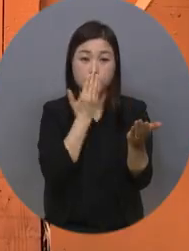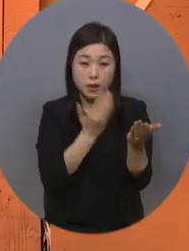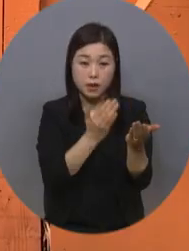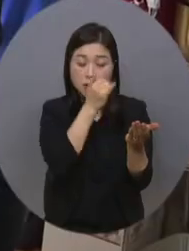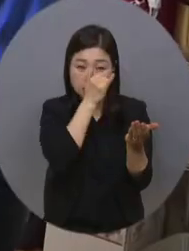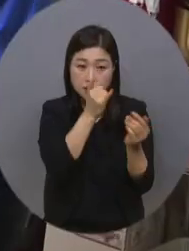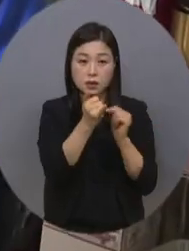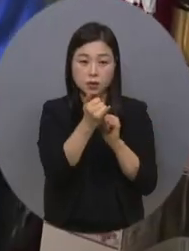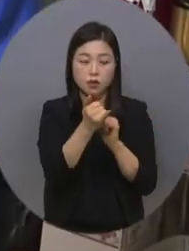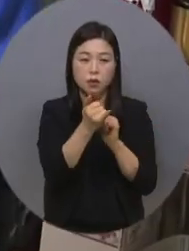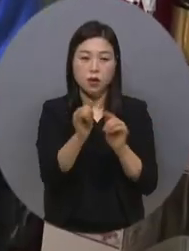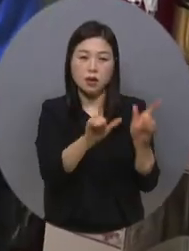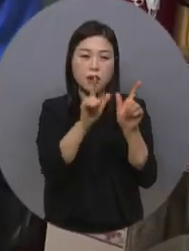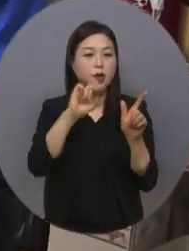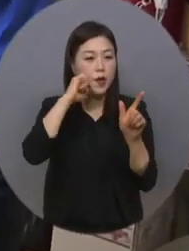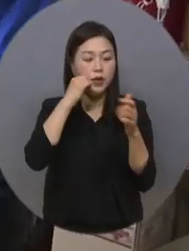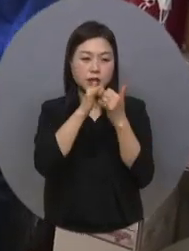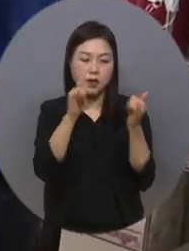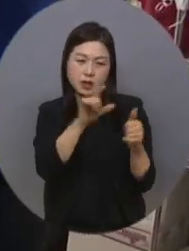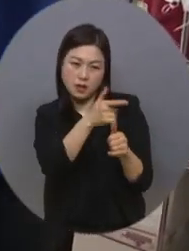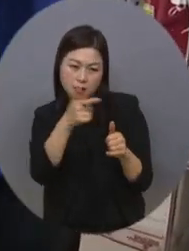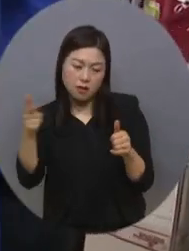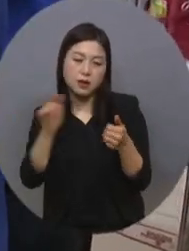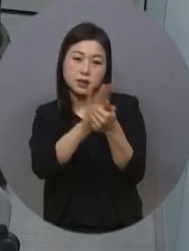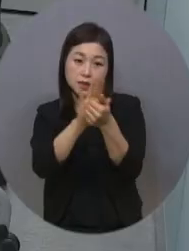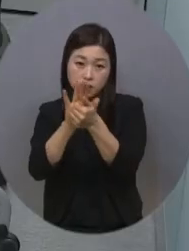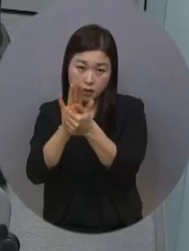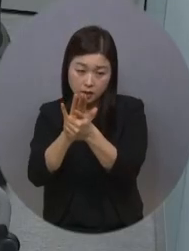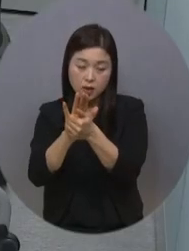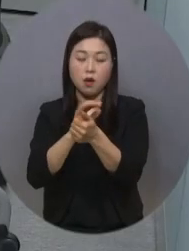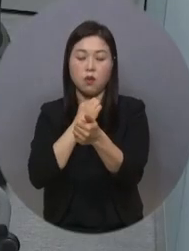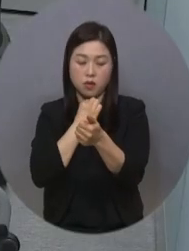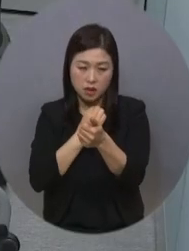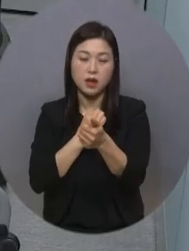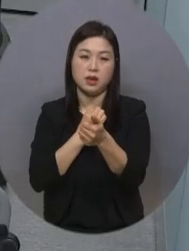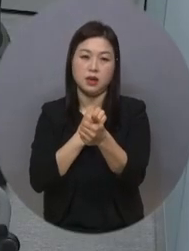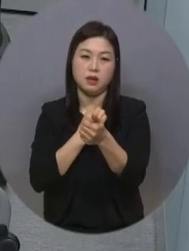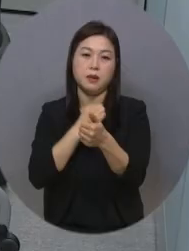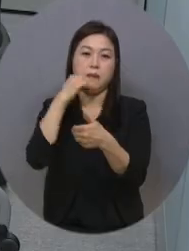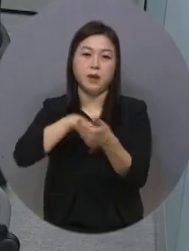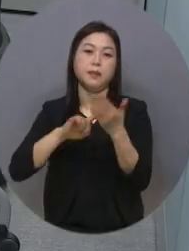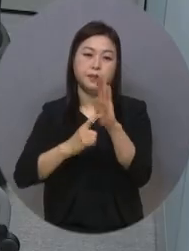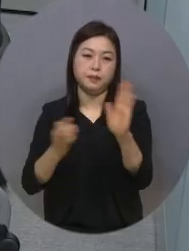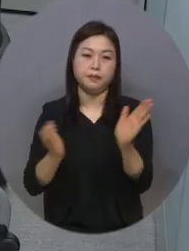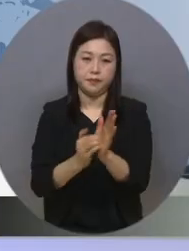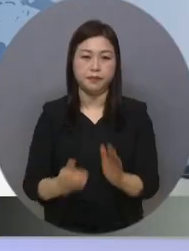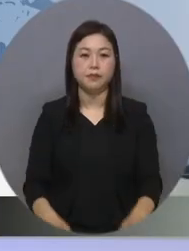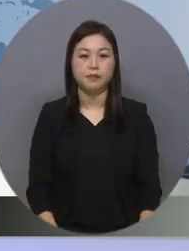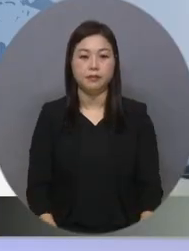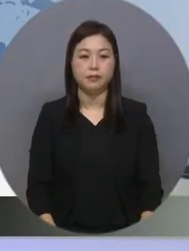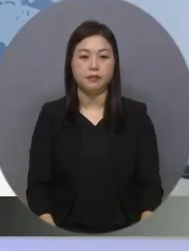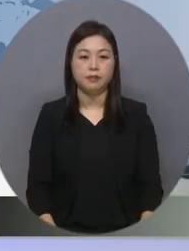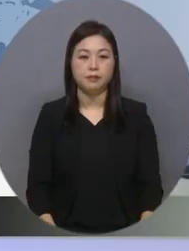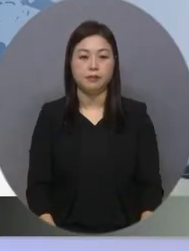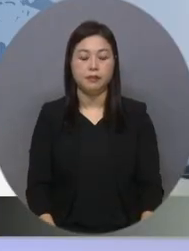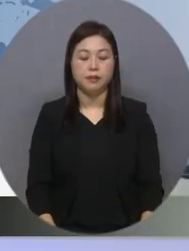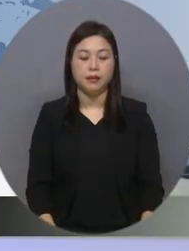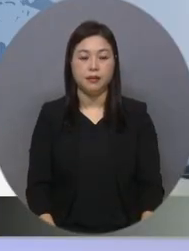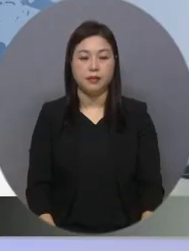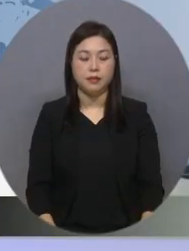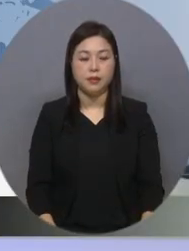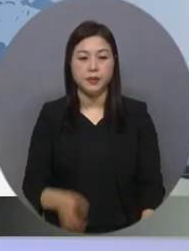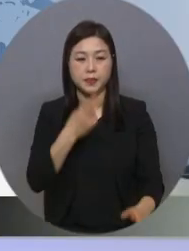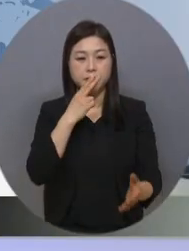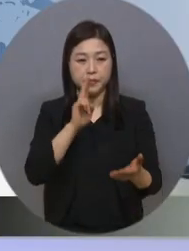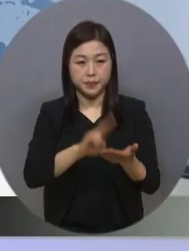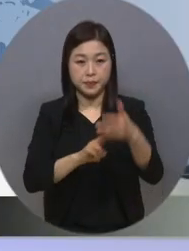개선 방안을 검토하겠다는 뜻을 전했습니다. 복지TV 뉴스 박순용입니다. 우체국이